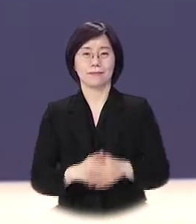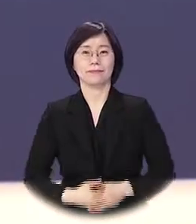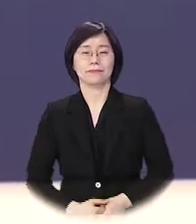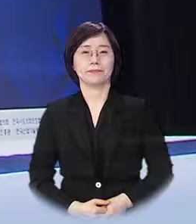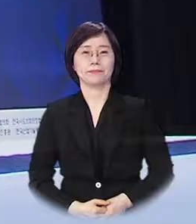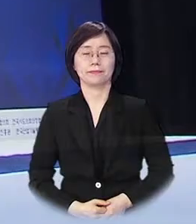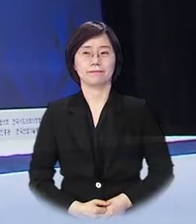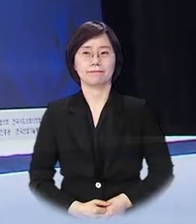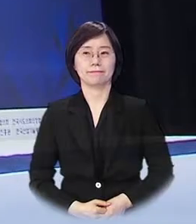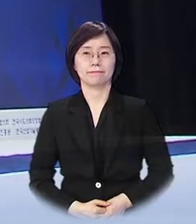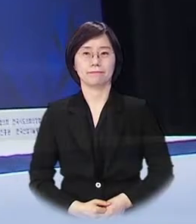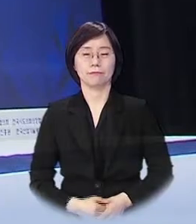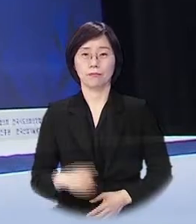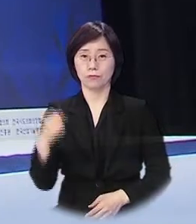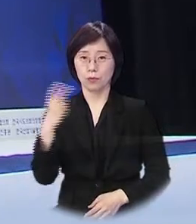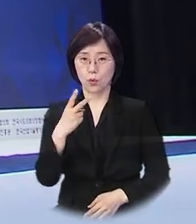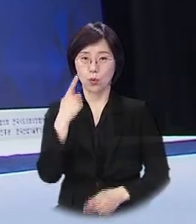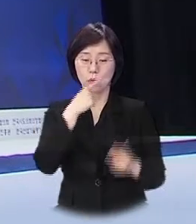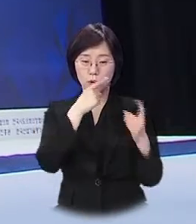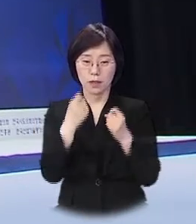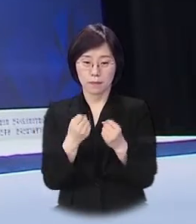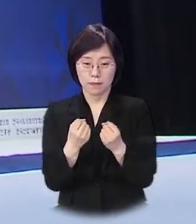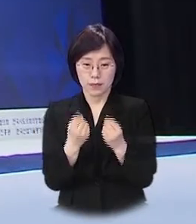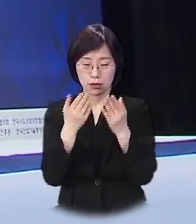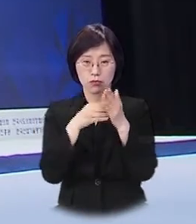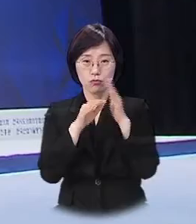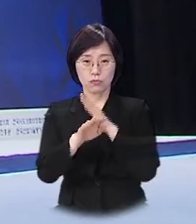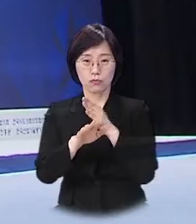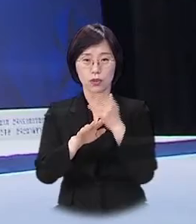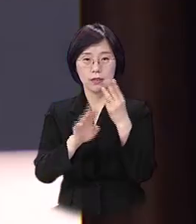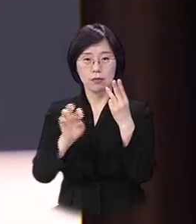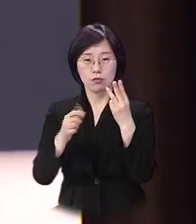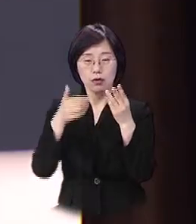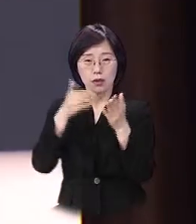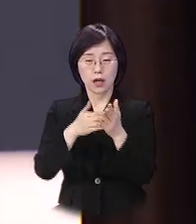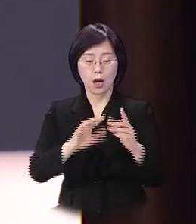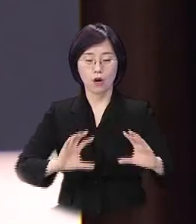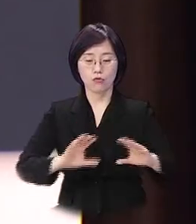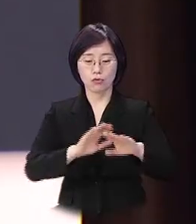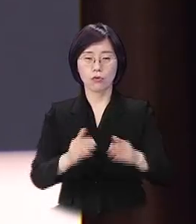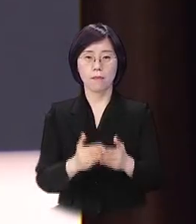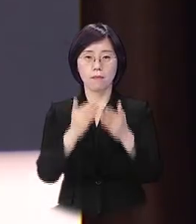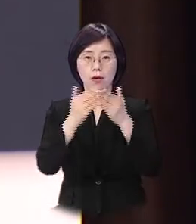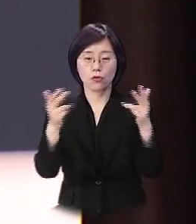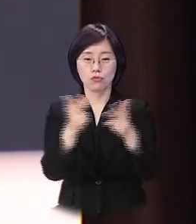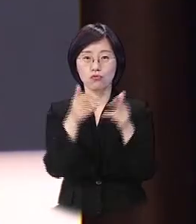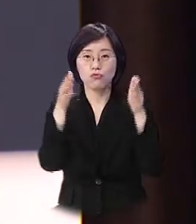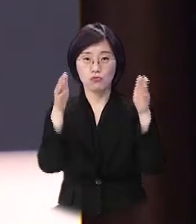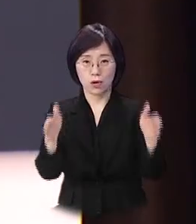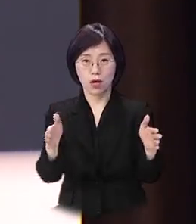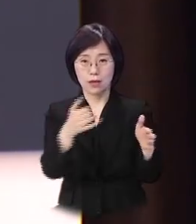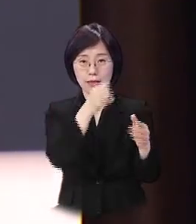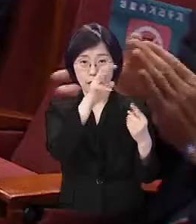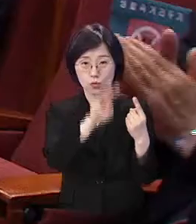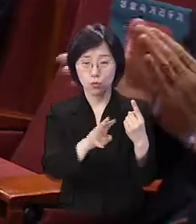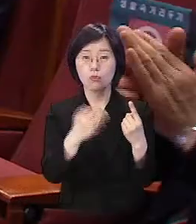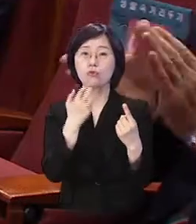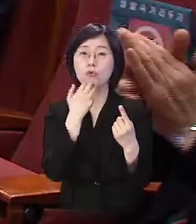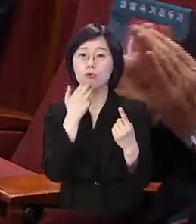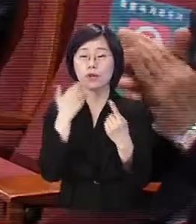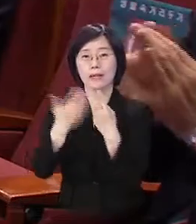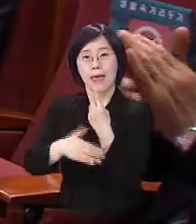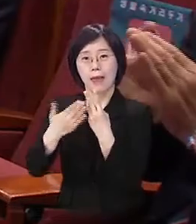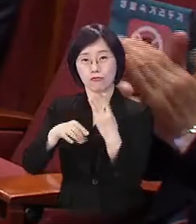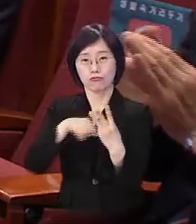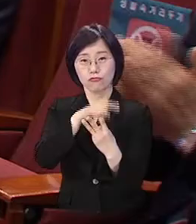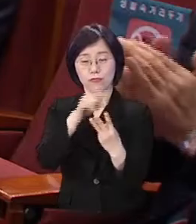안았습니다. 한편 기념식을 시작으로 26일까지 국가균형발전 주간을 맞아 세종과 서울,